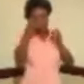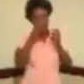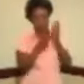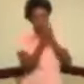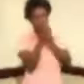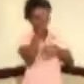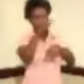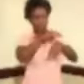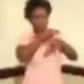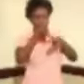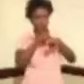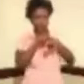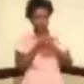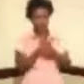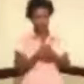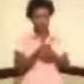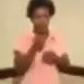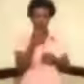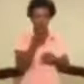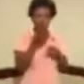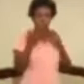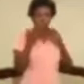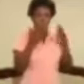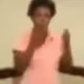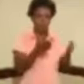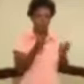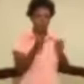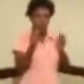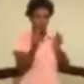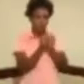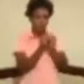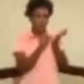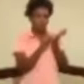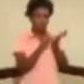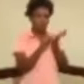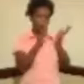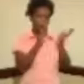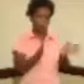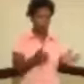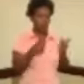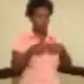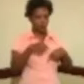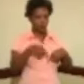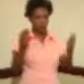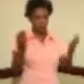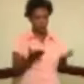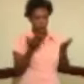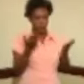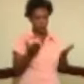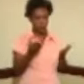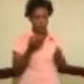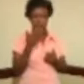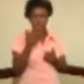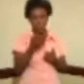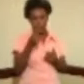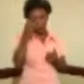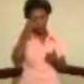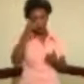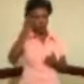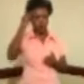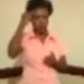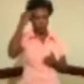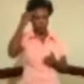nationale. N'a profité pour nous remercier les journalistes qui t'ont fait déplacement et qui t'ont venu poser des questions. Marcus